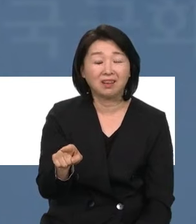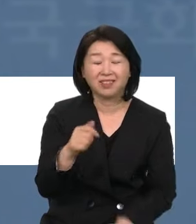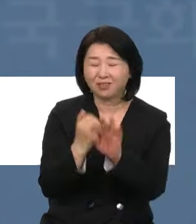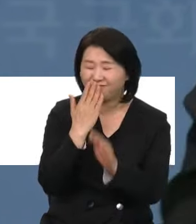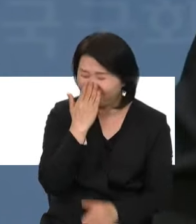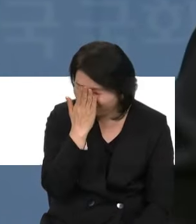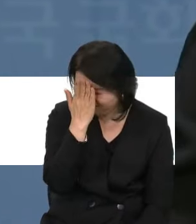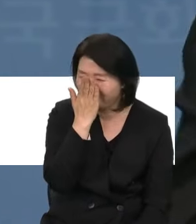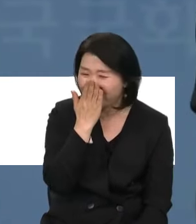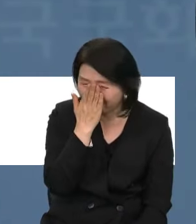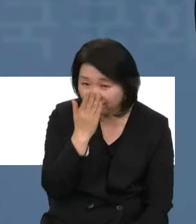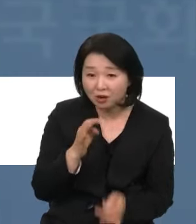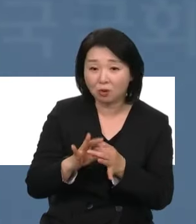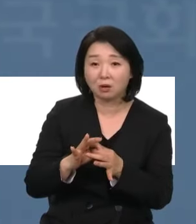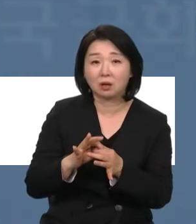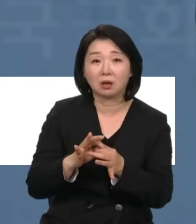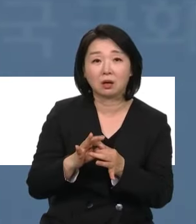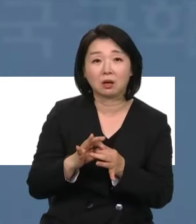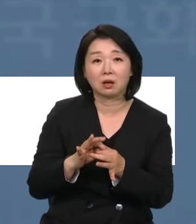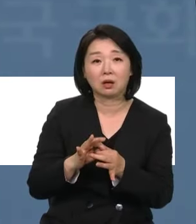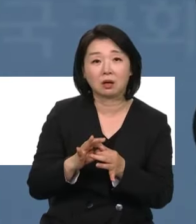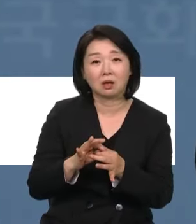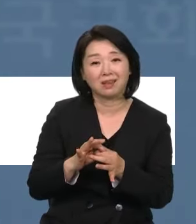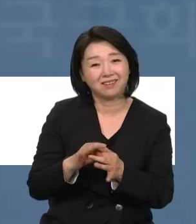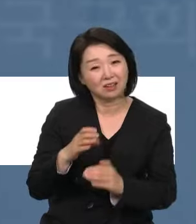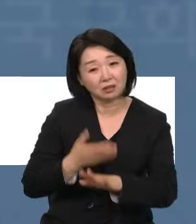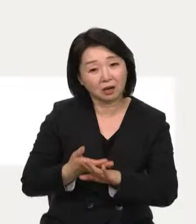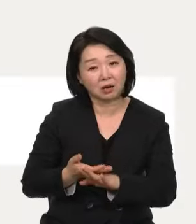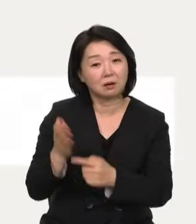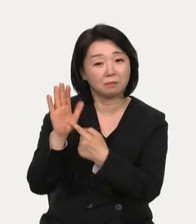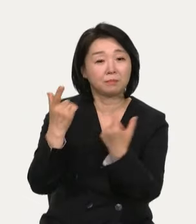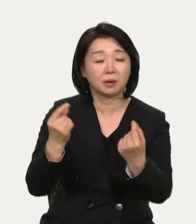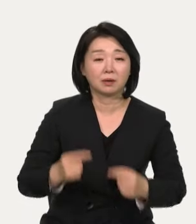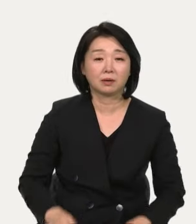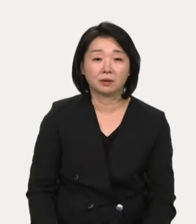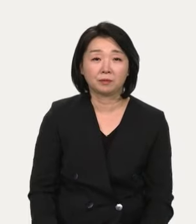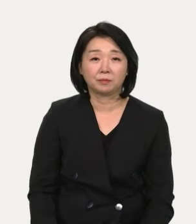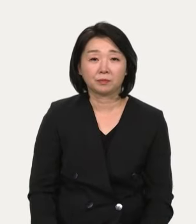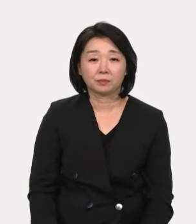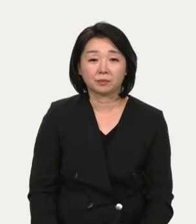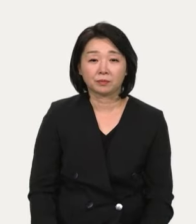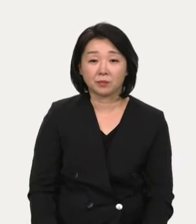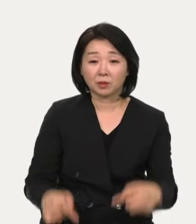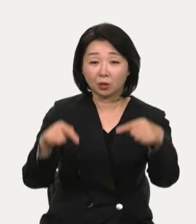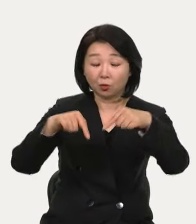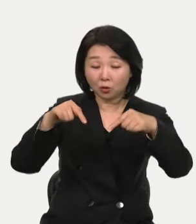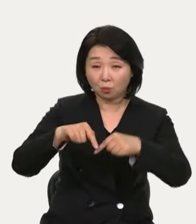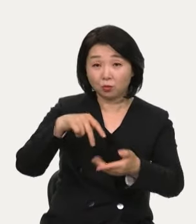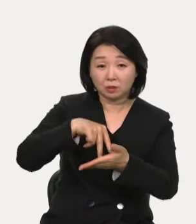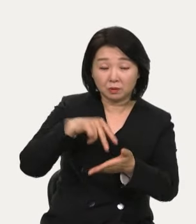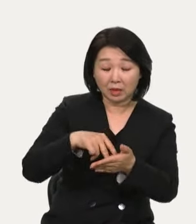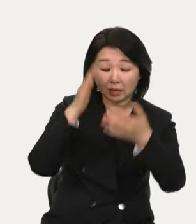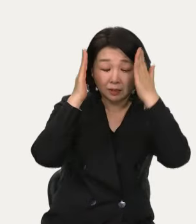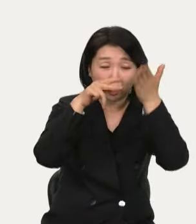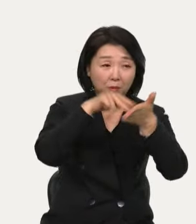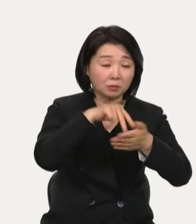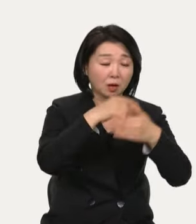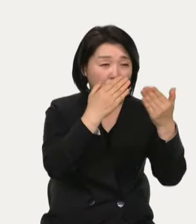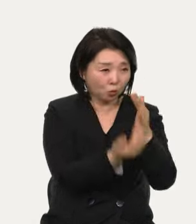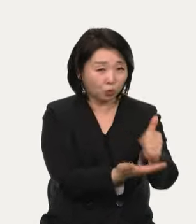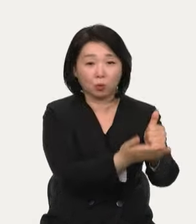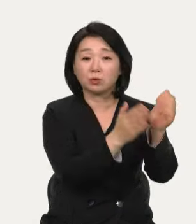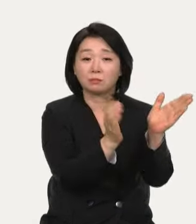외교의 다른 이름이었고 있습니다 외교부 당국자는 오늘도 네이버 입장을 전적으로